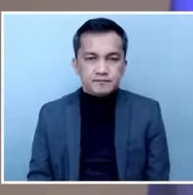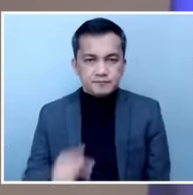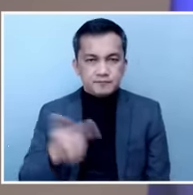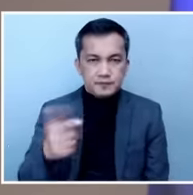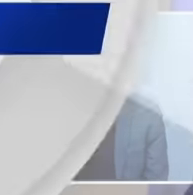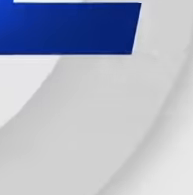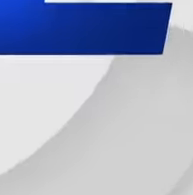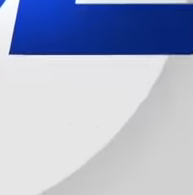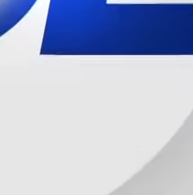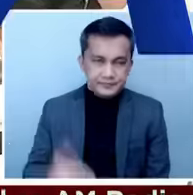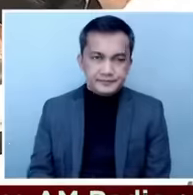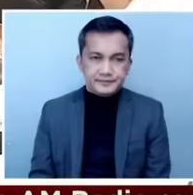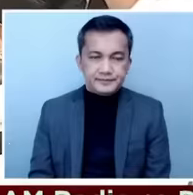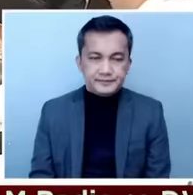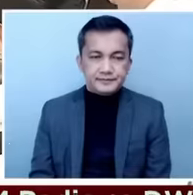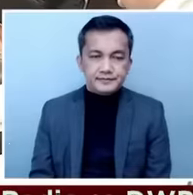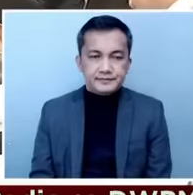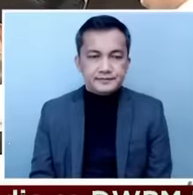Gutierrez.